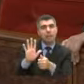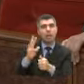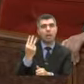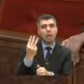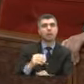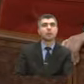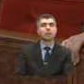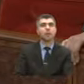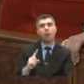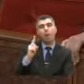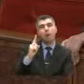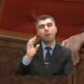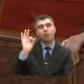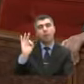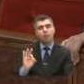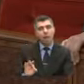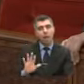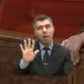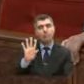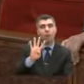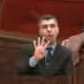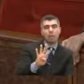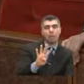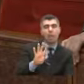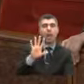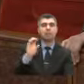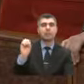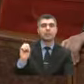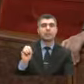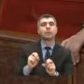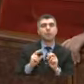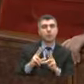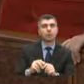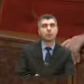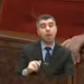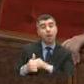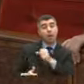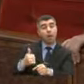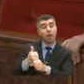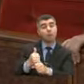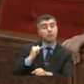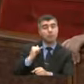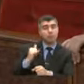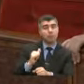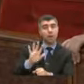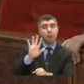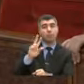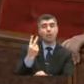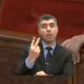فقط 1% من 45 ل 50. احنا سنويا نطالب ب 25000